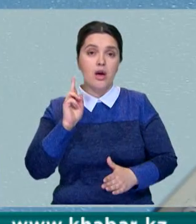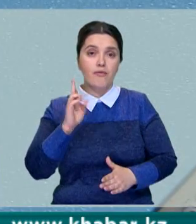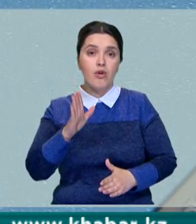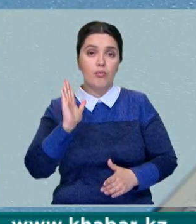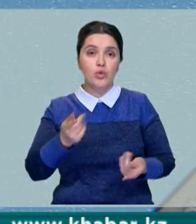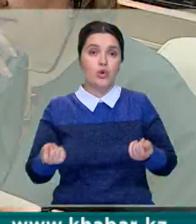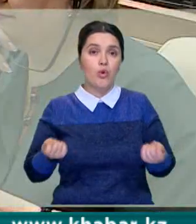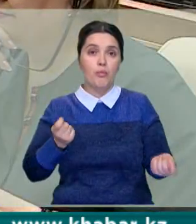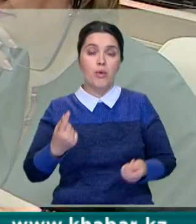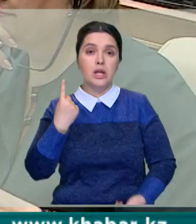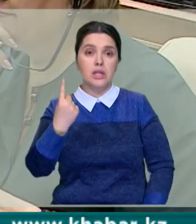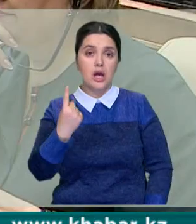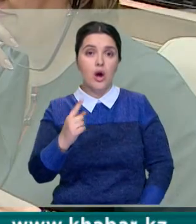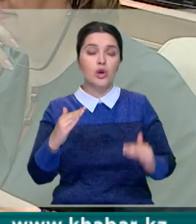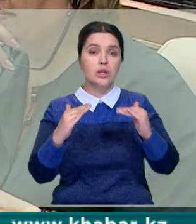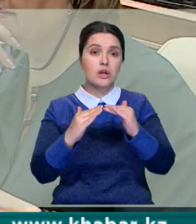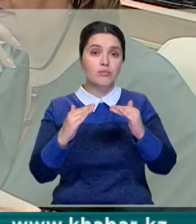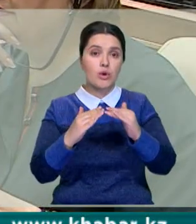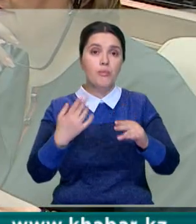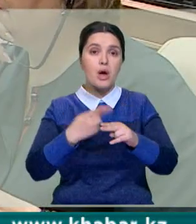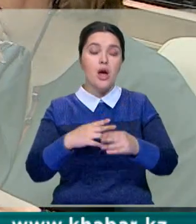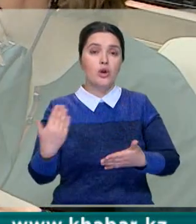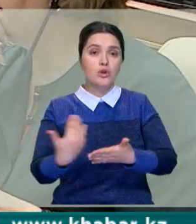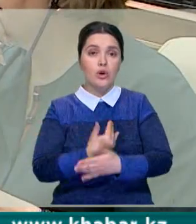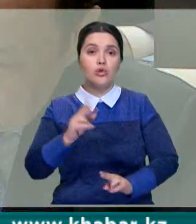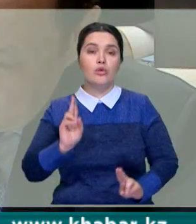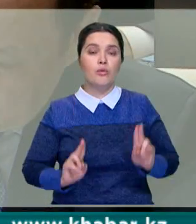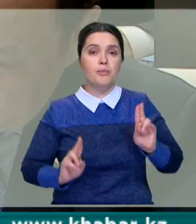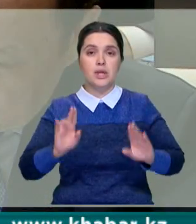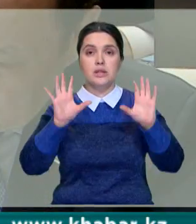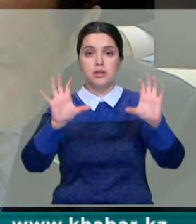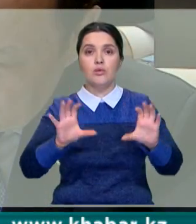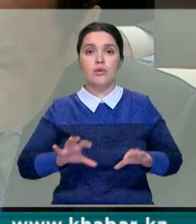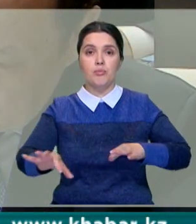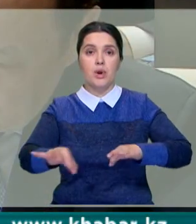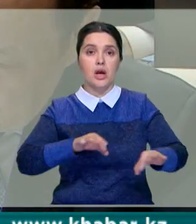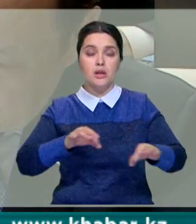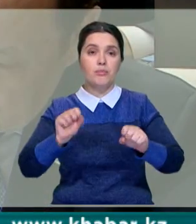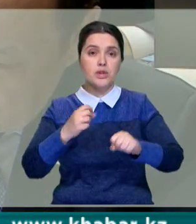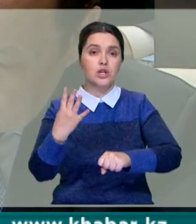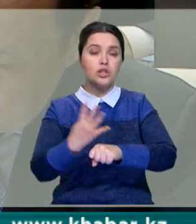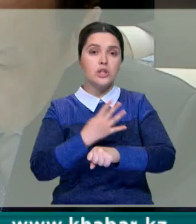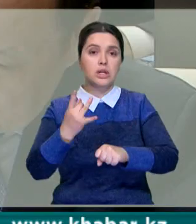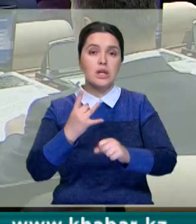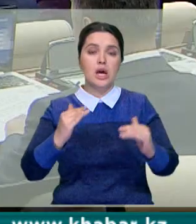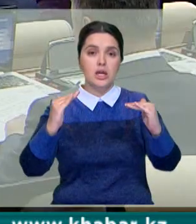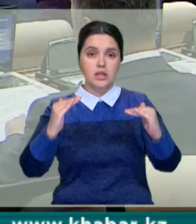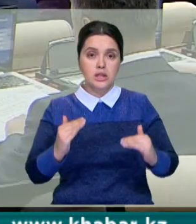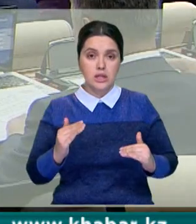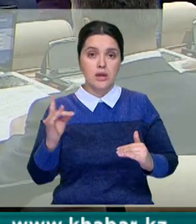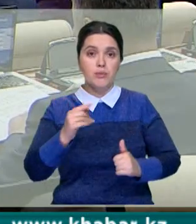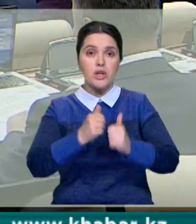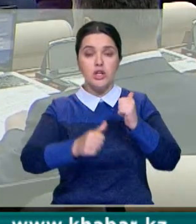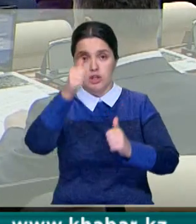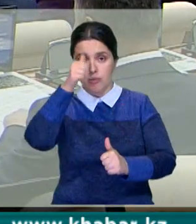будет управлять только одним многоквартирным домом. Согласно новым нормам законопроекта, это позволяет в 4 раза